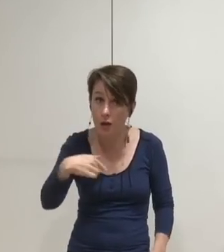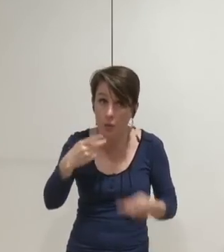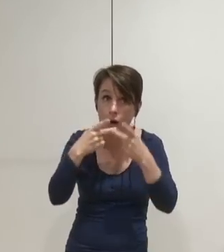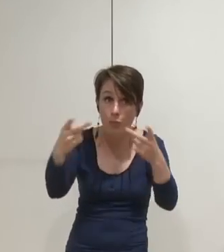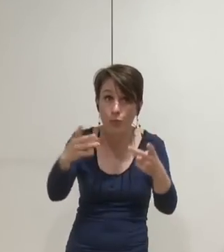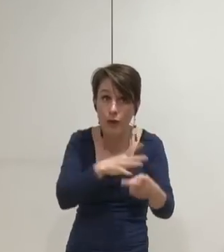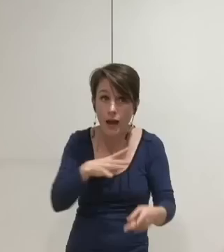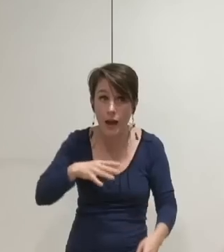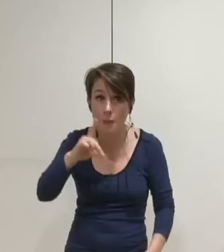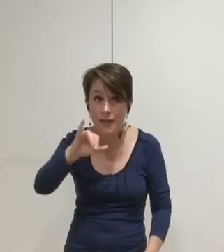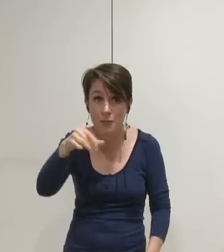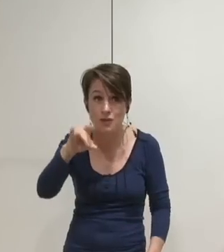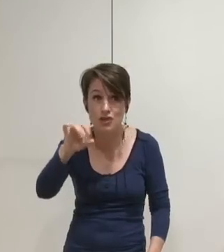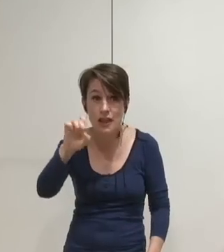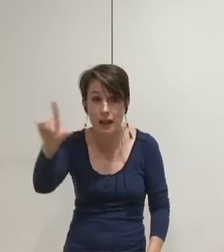Madame did